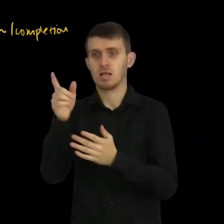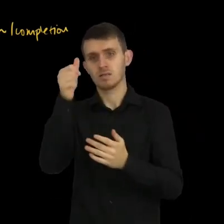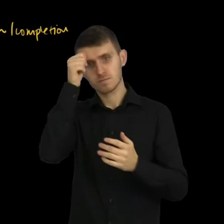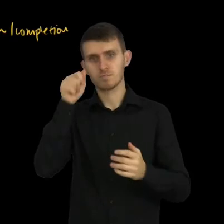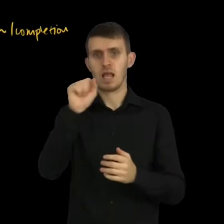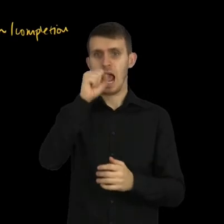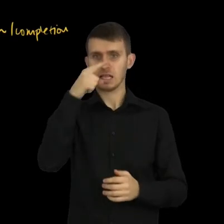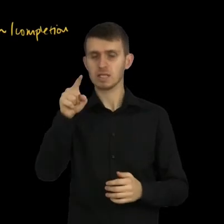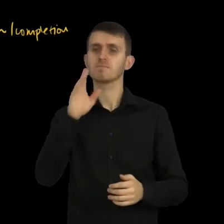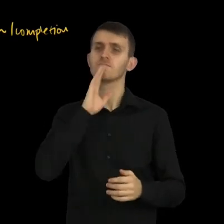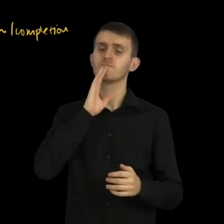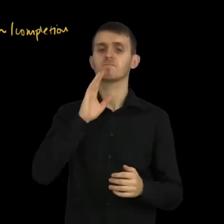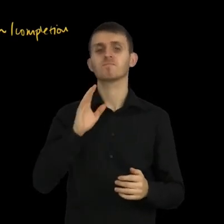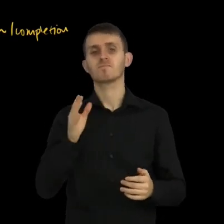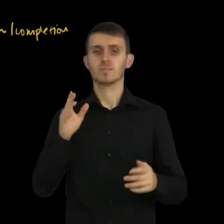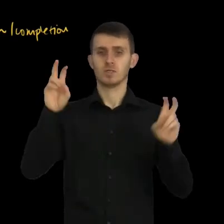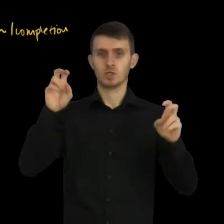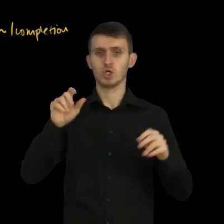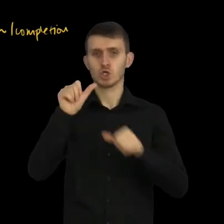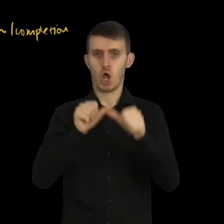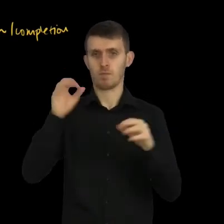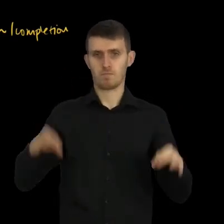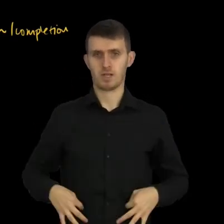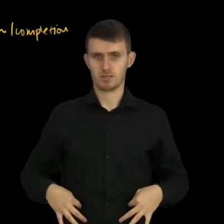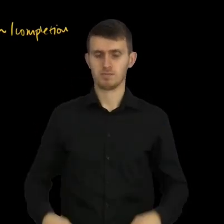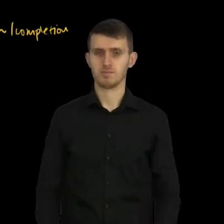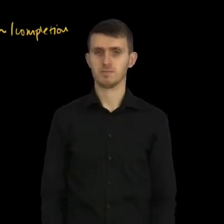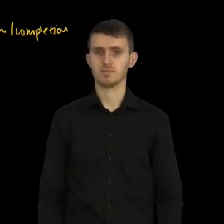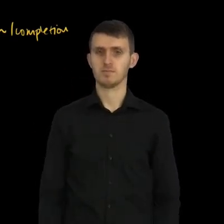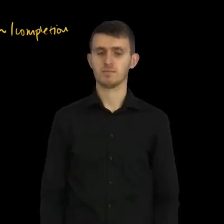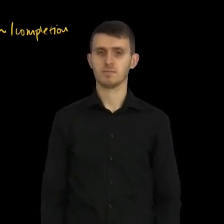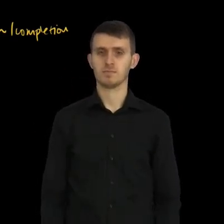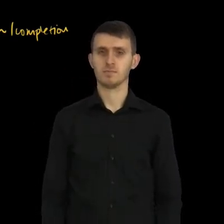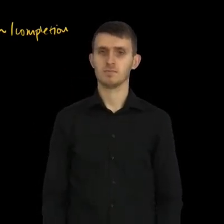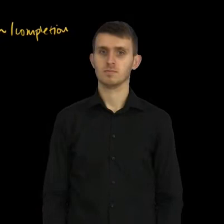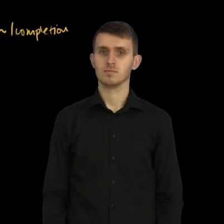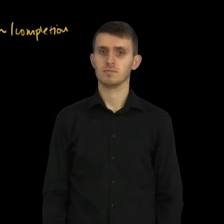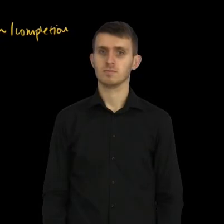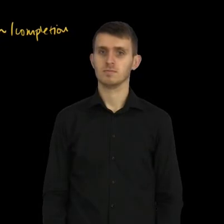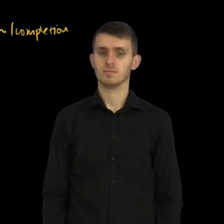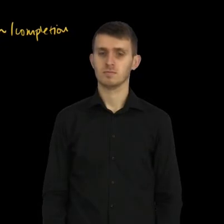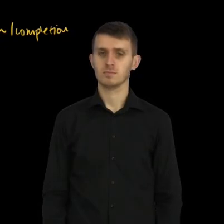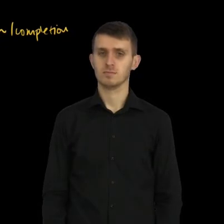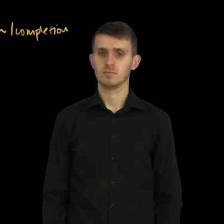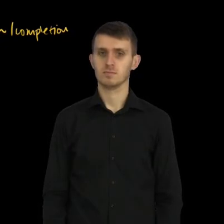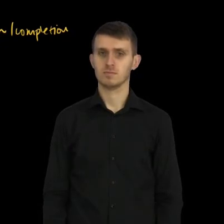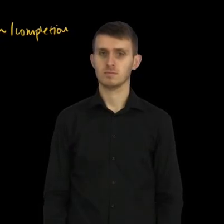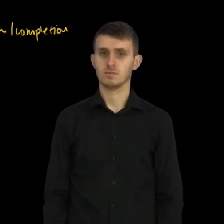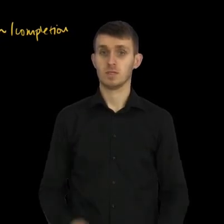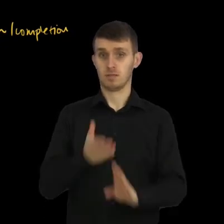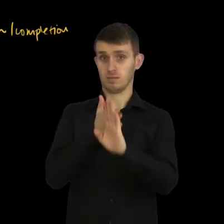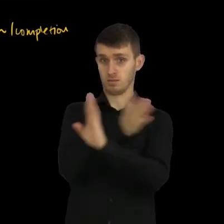erą wierzący mówią o chrystusie kiedyś używano skrótu ad który oznacza anno domini czyli roku